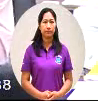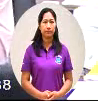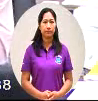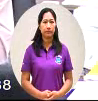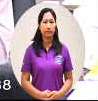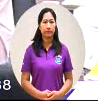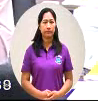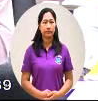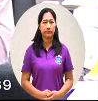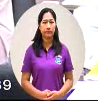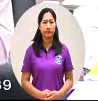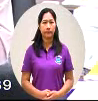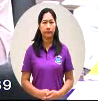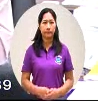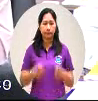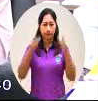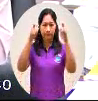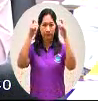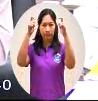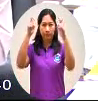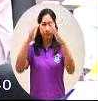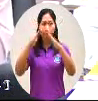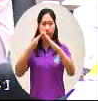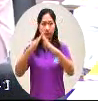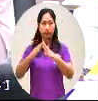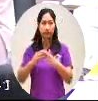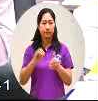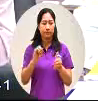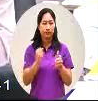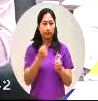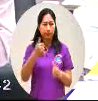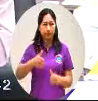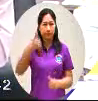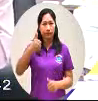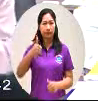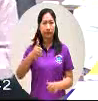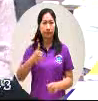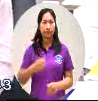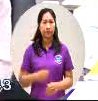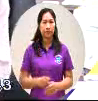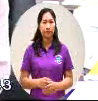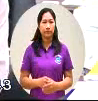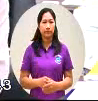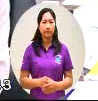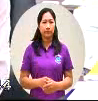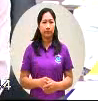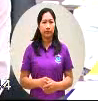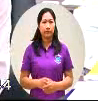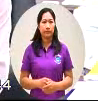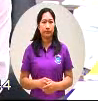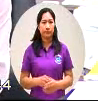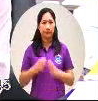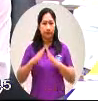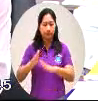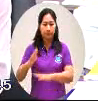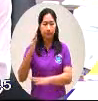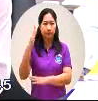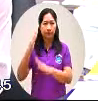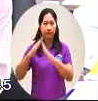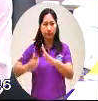我们高雄市议长，我们高雄市市政府陈局